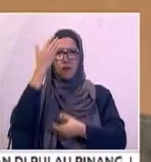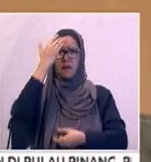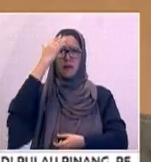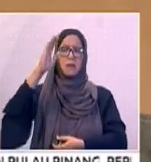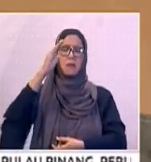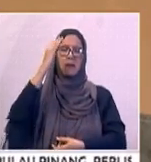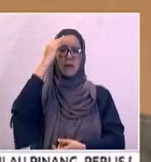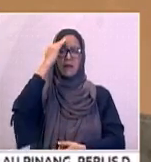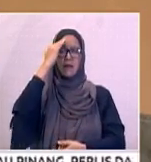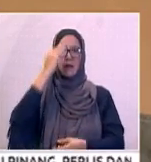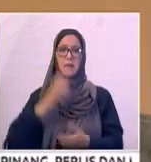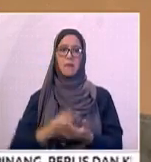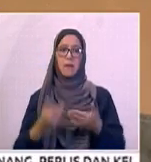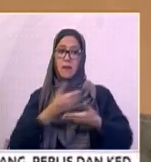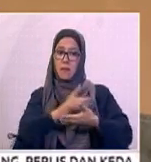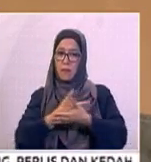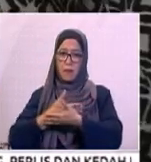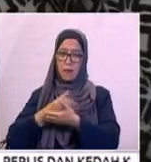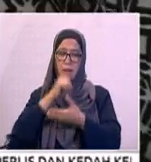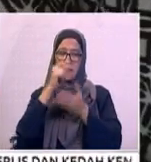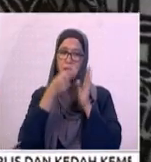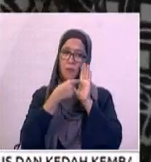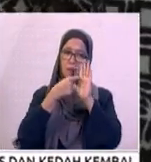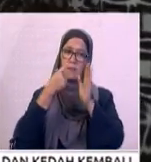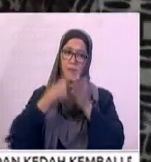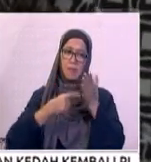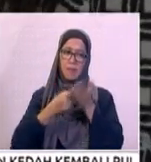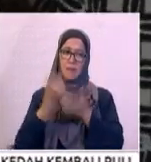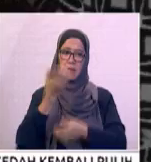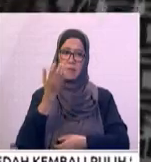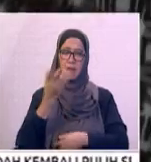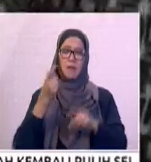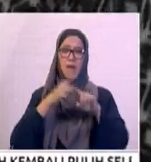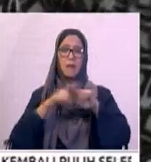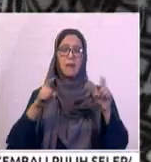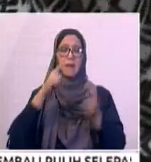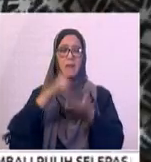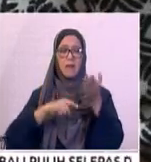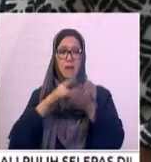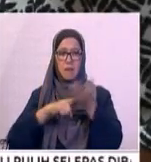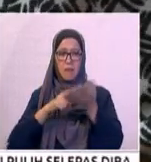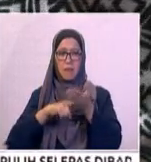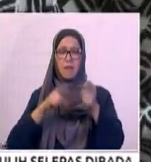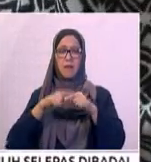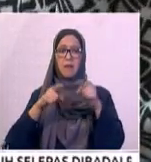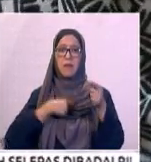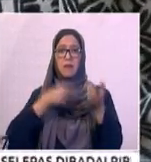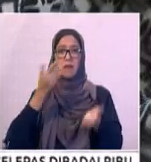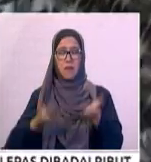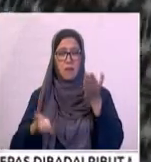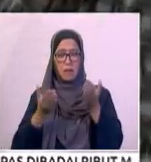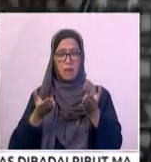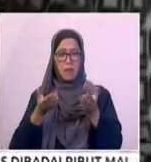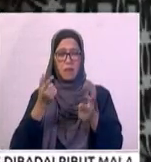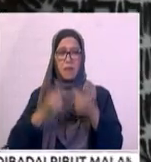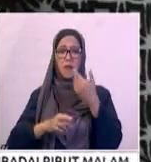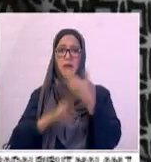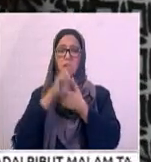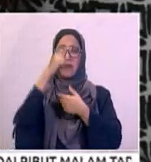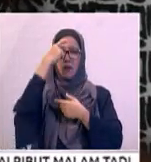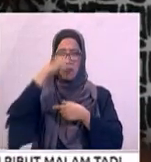Walaupun anaknya tidak menunjukkan sebarang kesakitan, namun sebarang kemungkinan termasuk risiko jangkitan kuman pada otak bayi